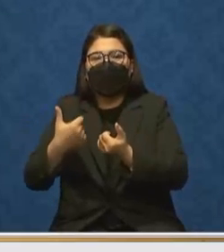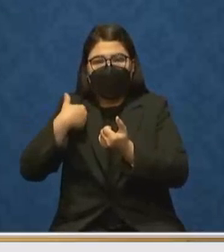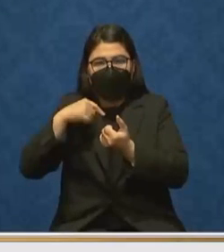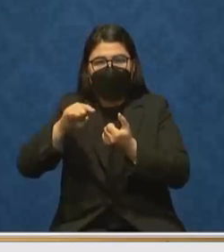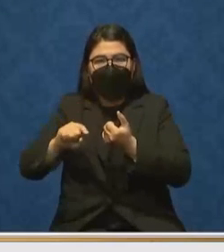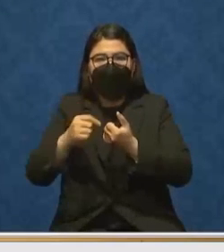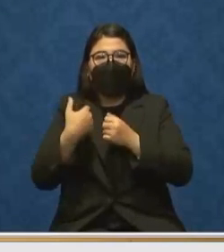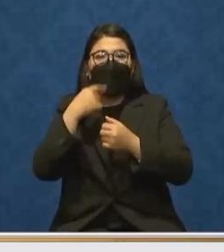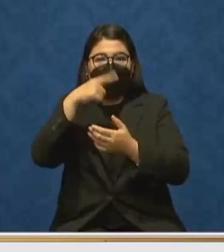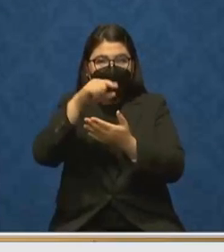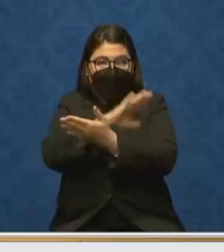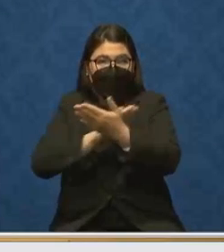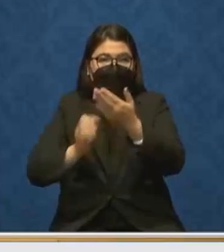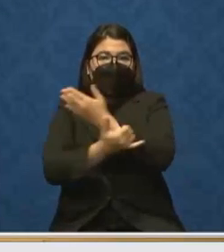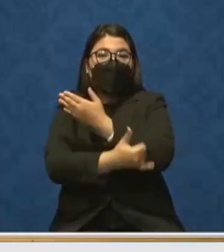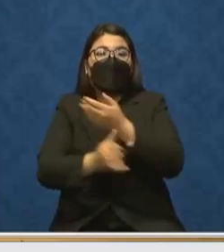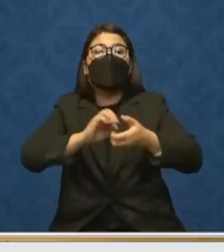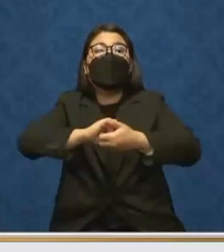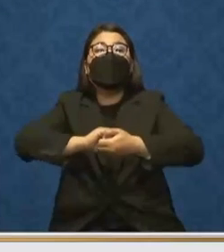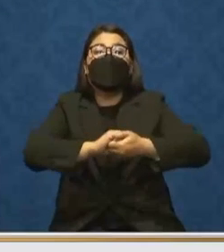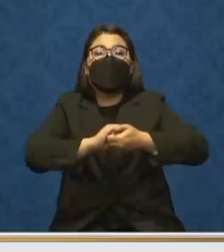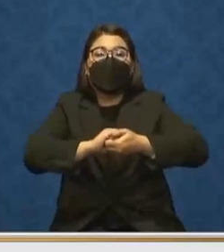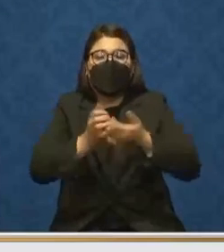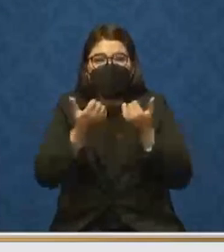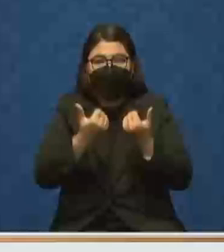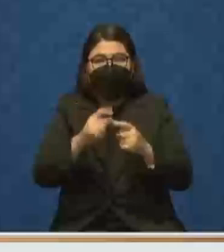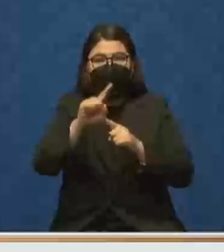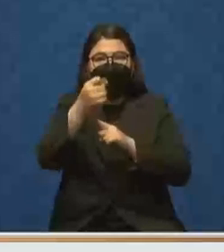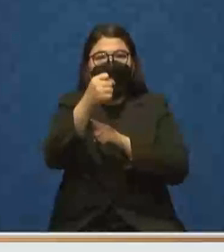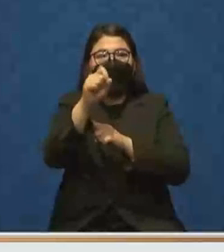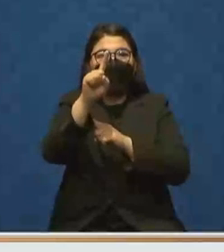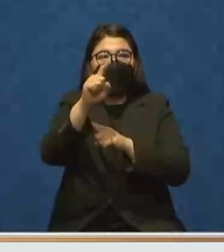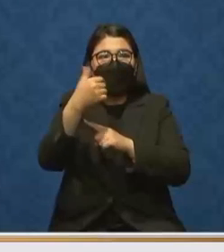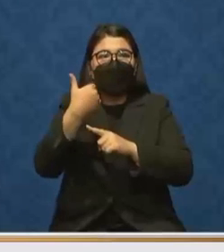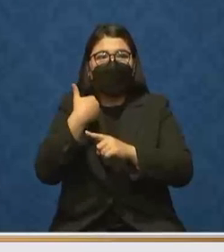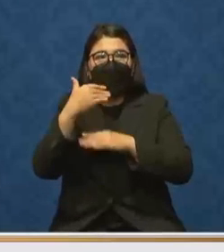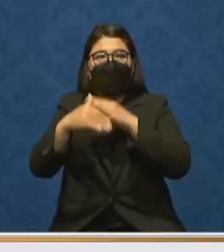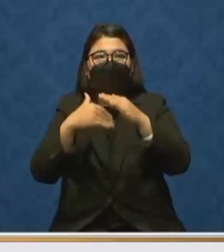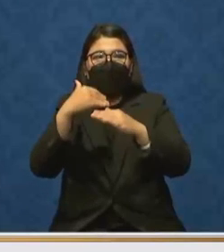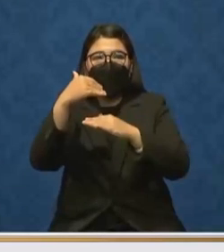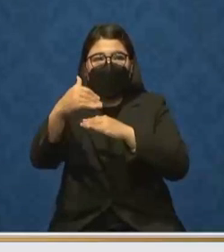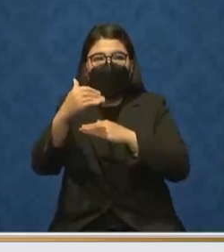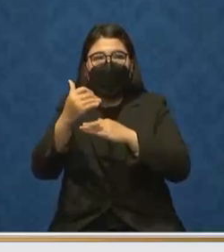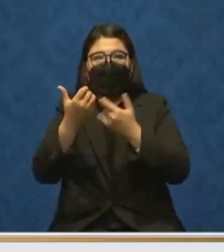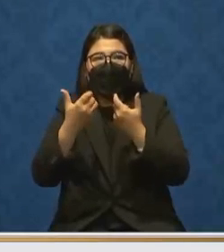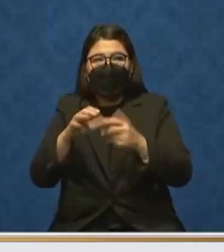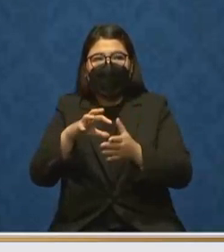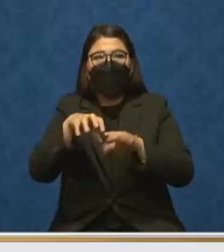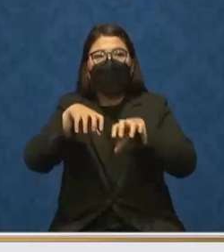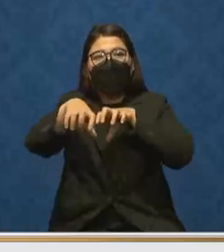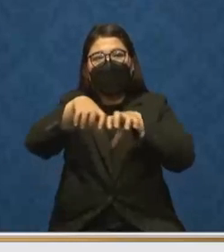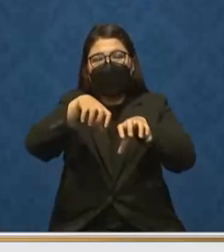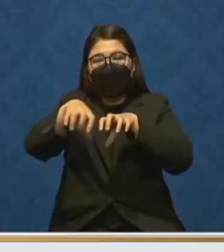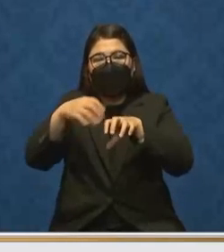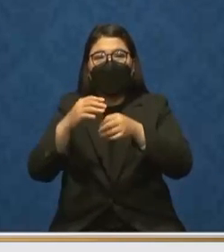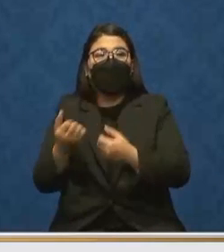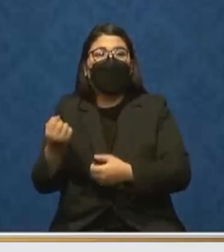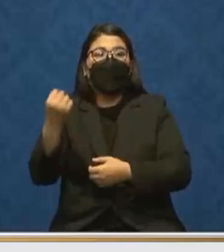หว่างประเทศ 11. การพัฒนากลไกการบริหารจัดการความมั่นคงแบบองค์รวมงบประ